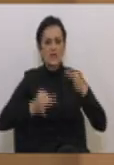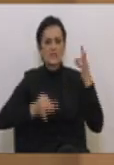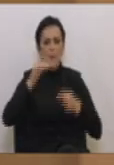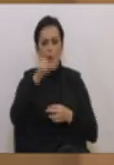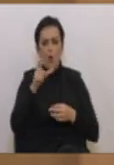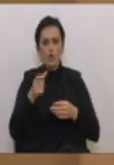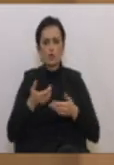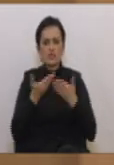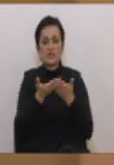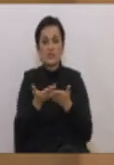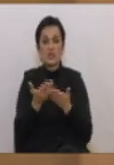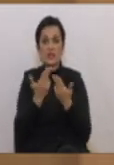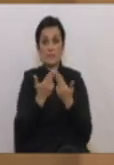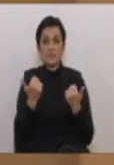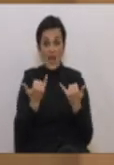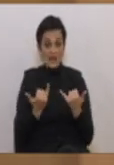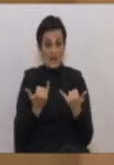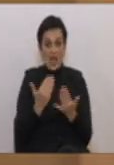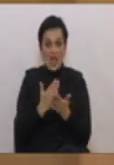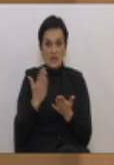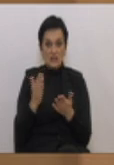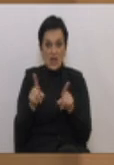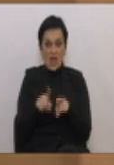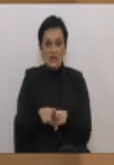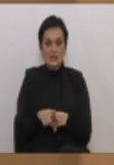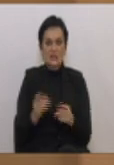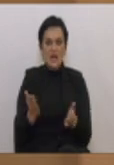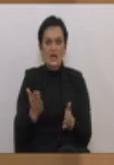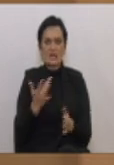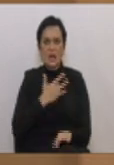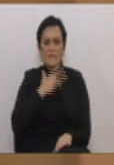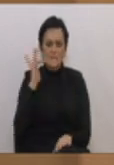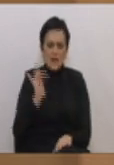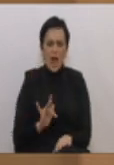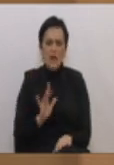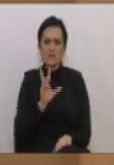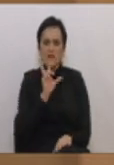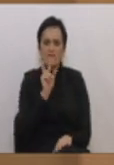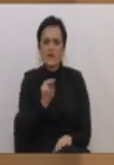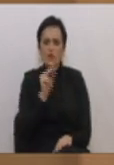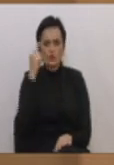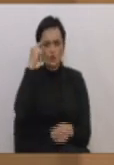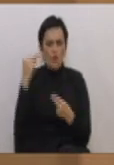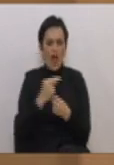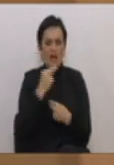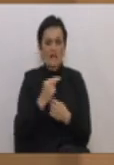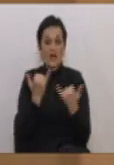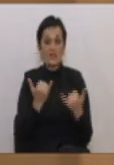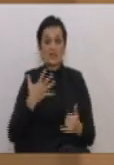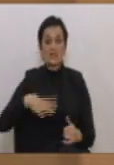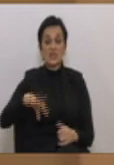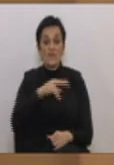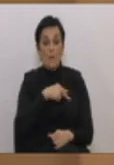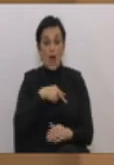მოსამართლეებს და გაწიწმატებულია დღეს და ასეთი კაცრი დამრიგებლის პათოსით ჭკუას გვასწავლის დღეს საქართველოს